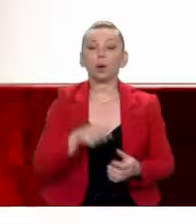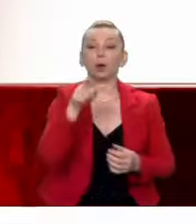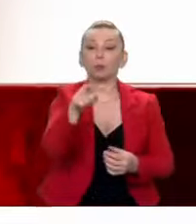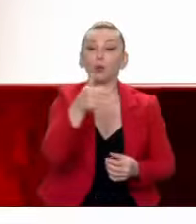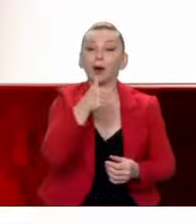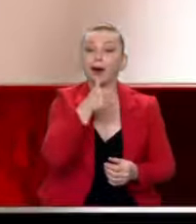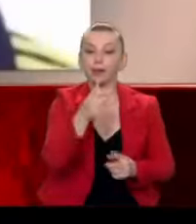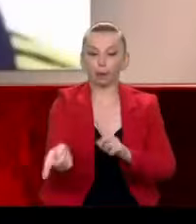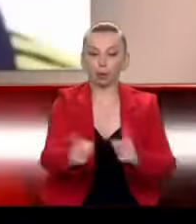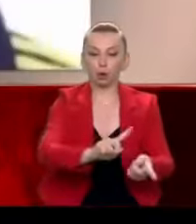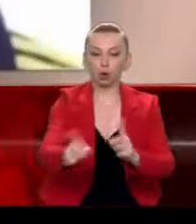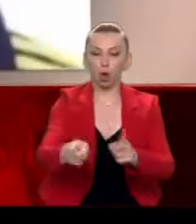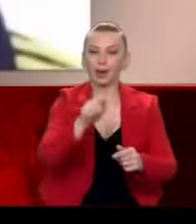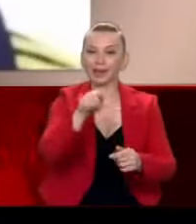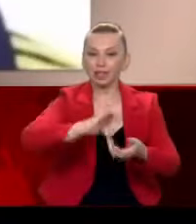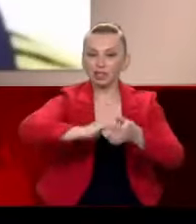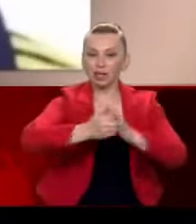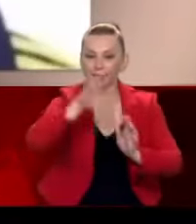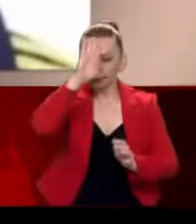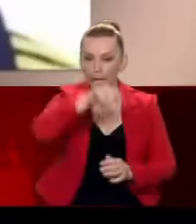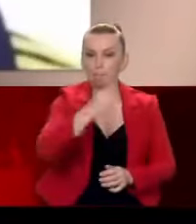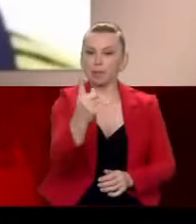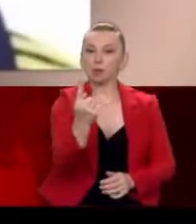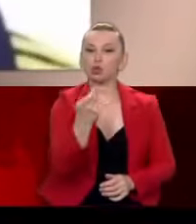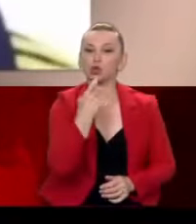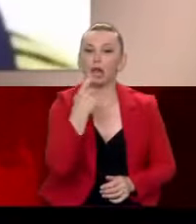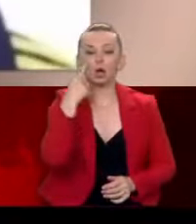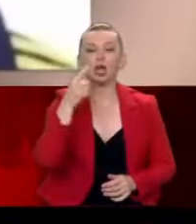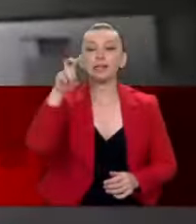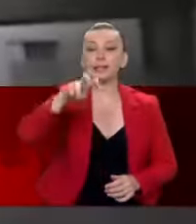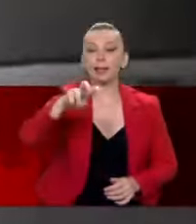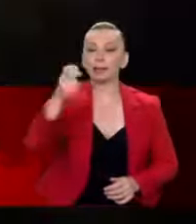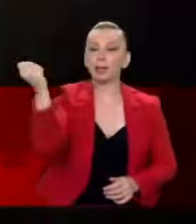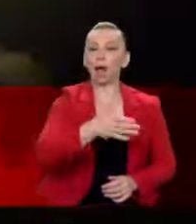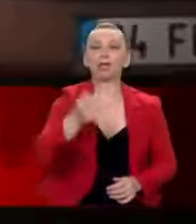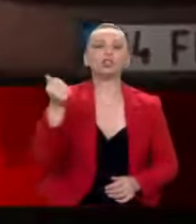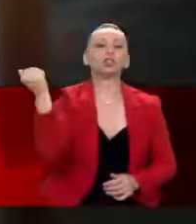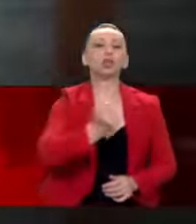Barış Boyun'un yönettiği çete İstanbul'da sadece 1,5 yıl içinde 8 cinayet işledi.